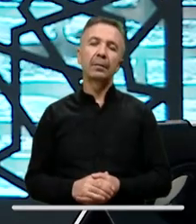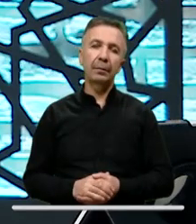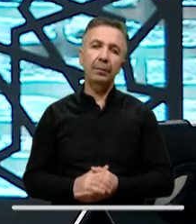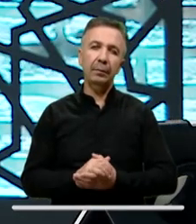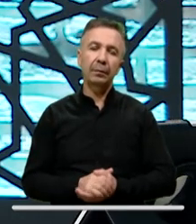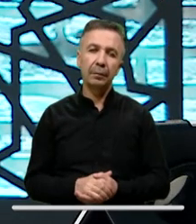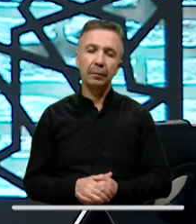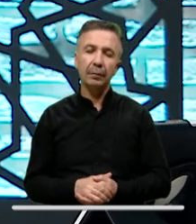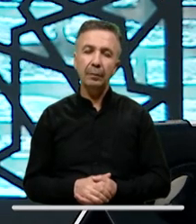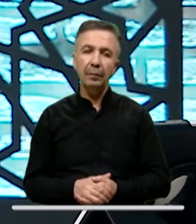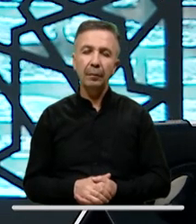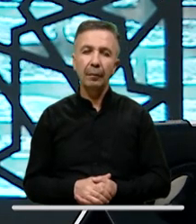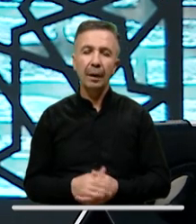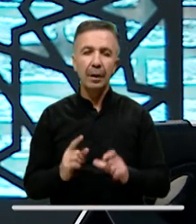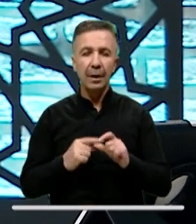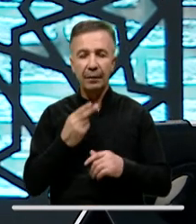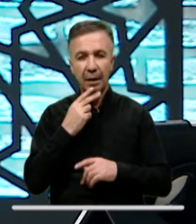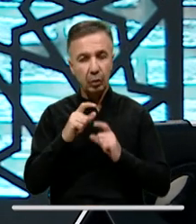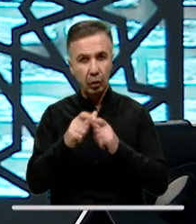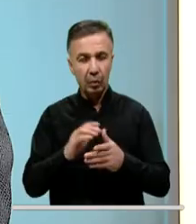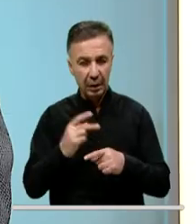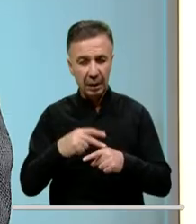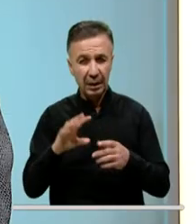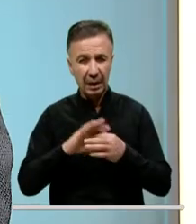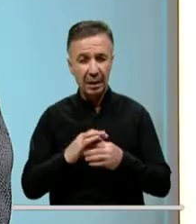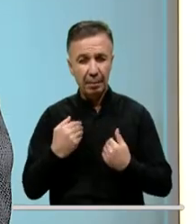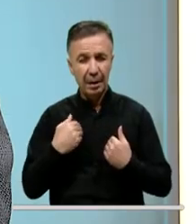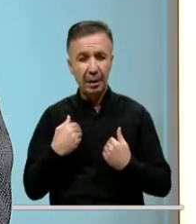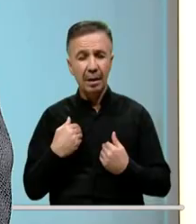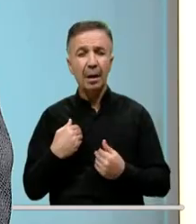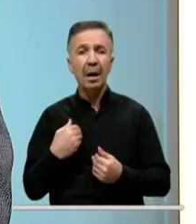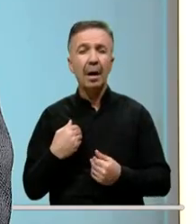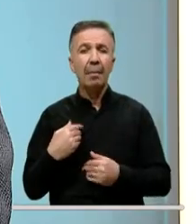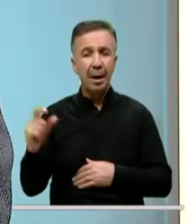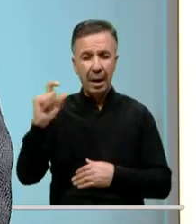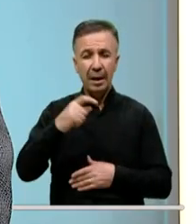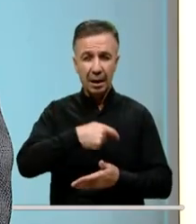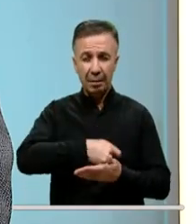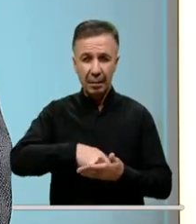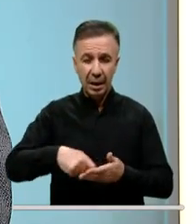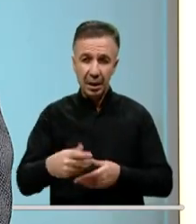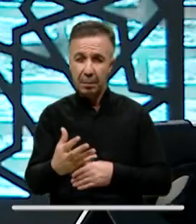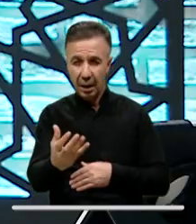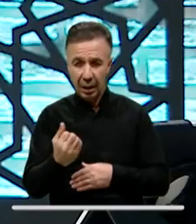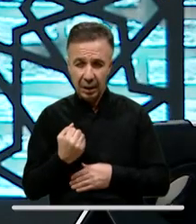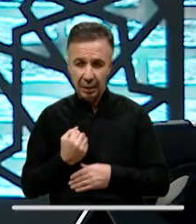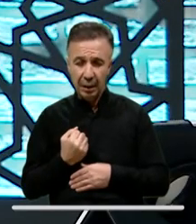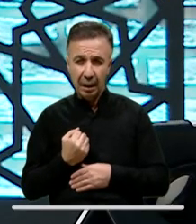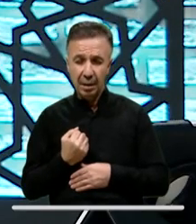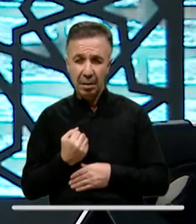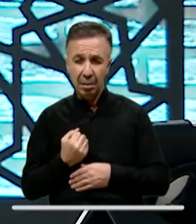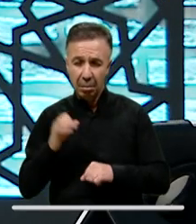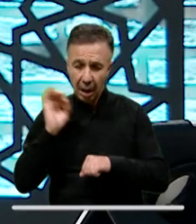Teşekkür ederiz. Şerife Hanım'ın selamları var. Zekatla alakalı bir soru. Diyor ki ben aylık maaşımı aldığım an zekatını